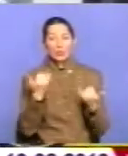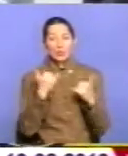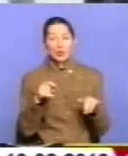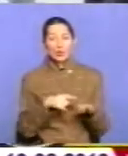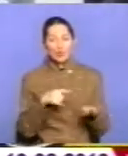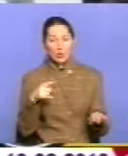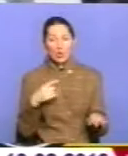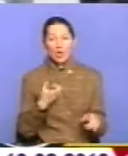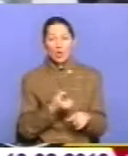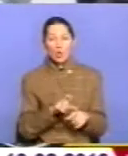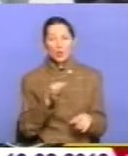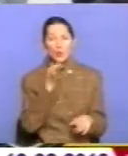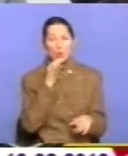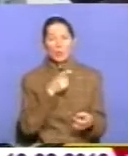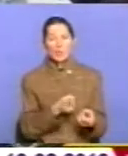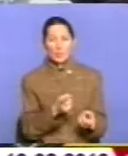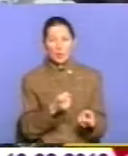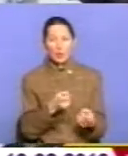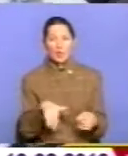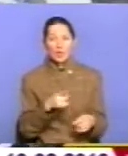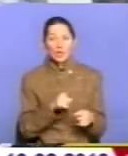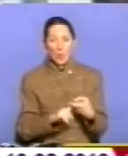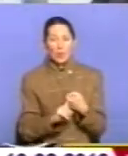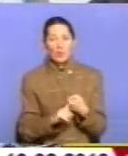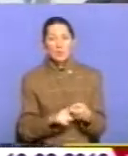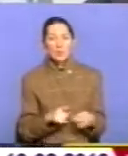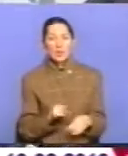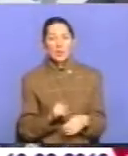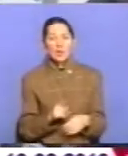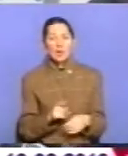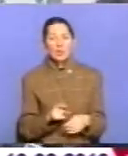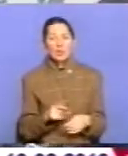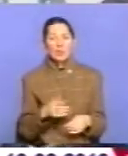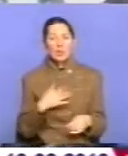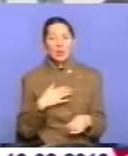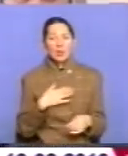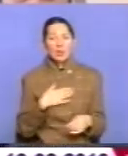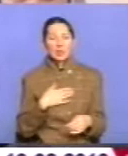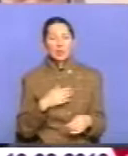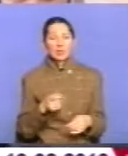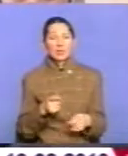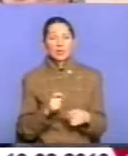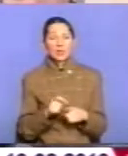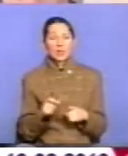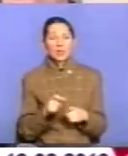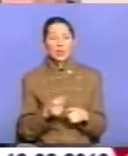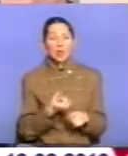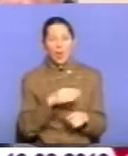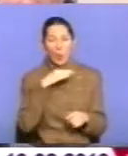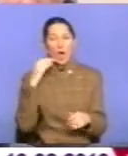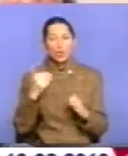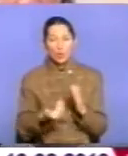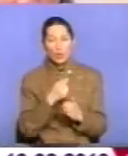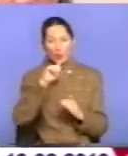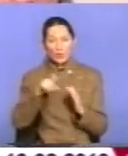полюбляю зброю, все, що пов'язане з нею. Яка улюблена? СВД, звісно. Багато нового знаю сьогодні, я в